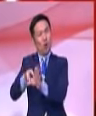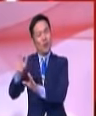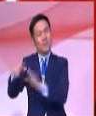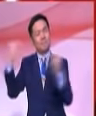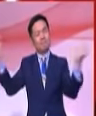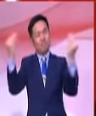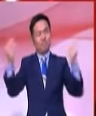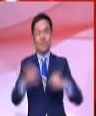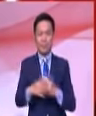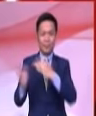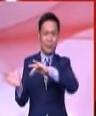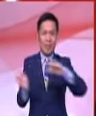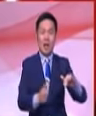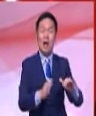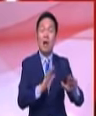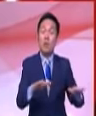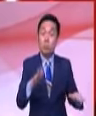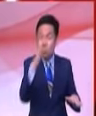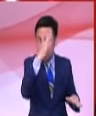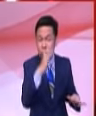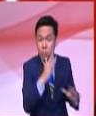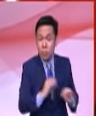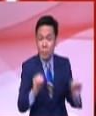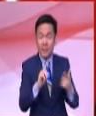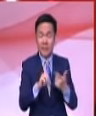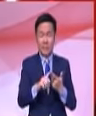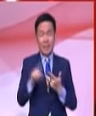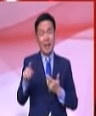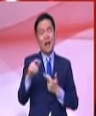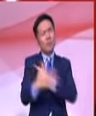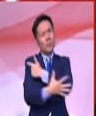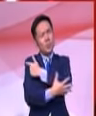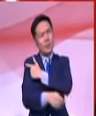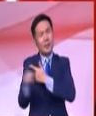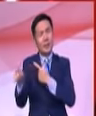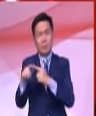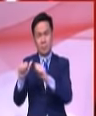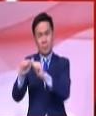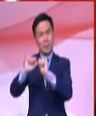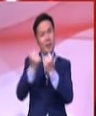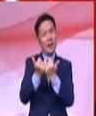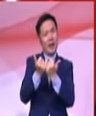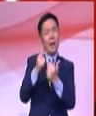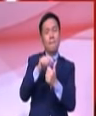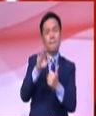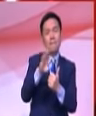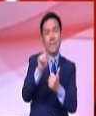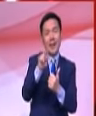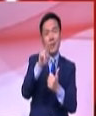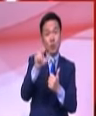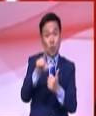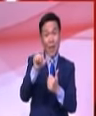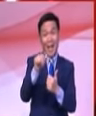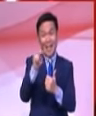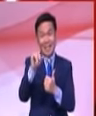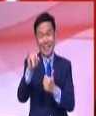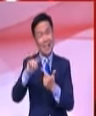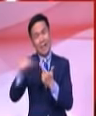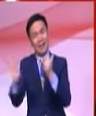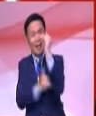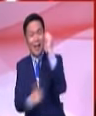anak yatim dan asnaf dari Pertubuhan Baitul Aini dan Pertubuhan Pusat Jagaan Rumah Anak Yatim